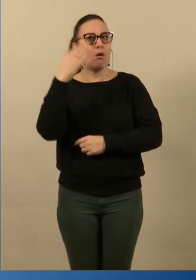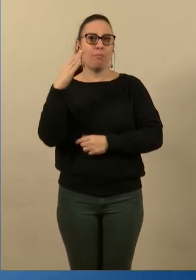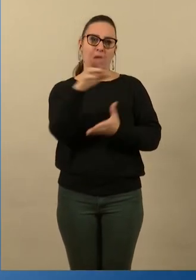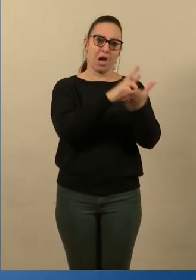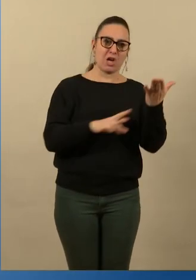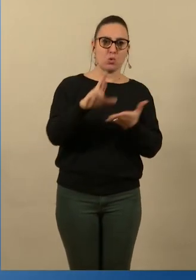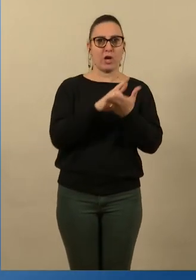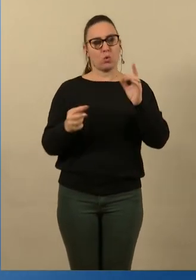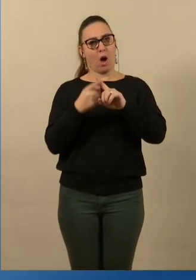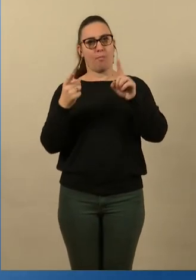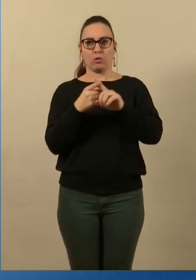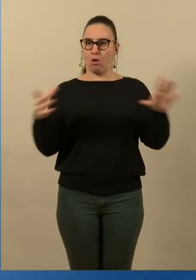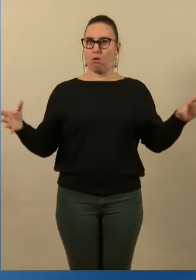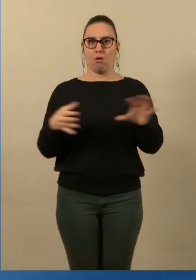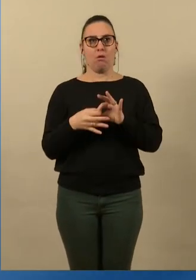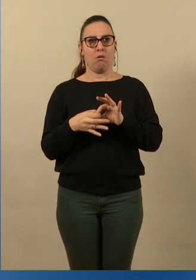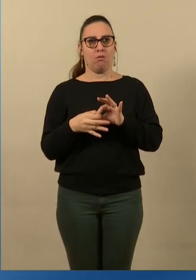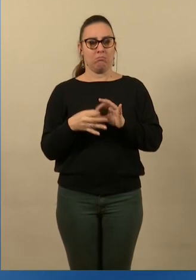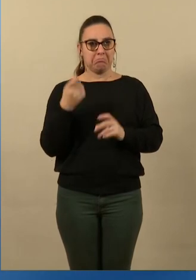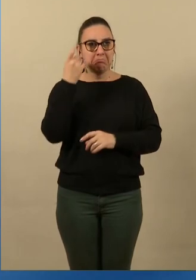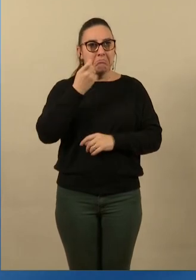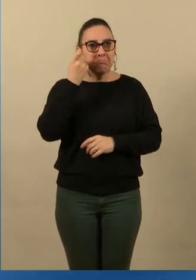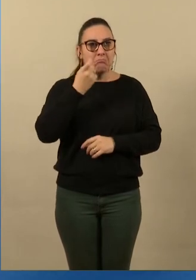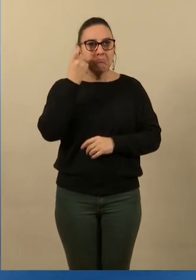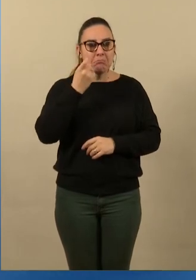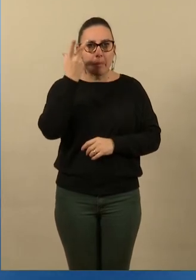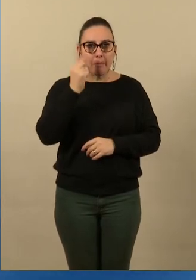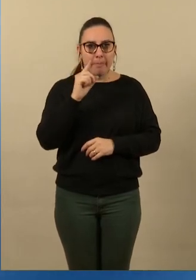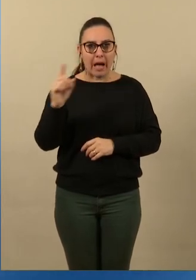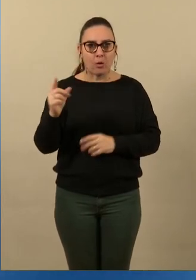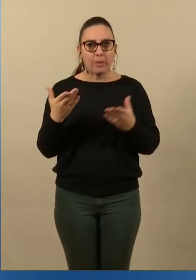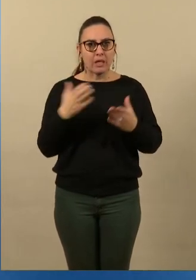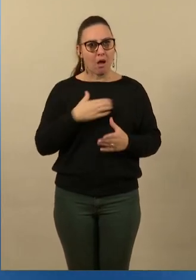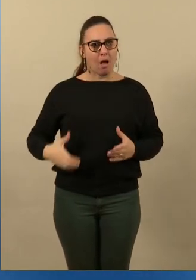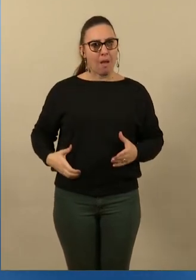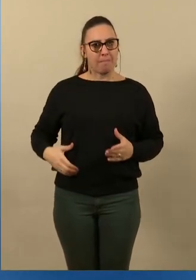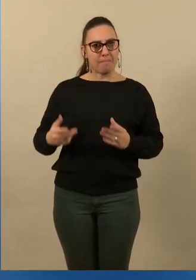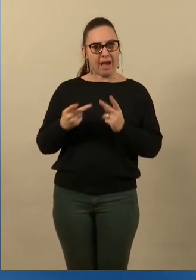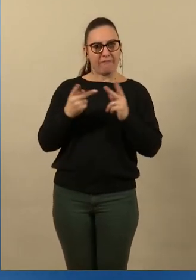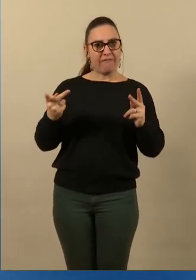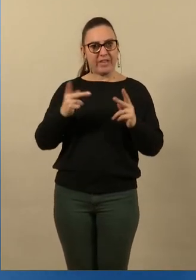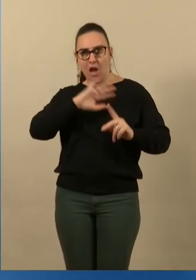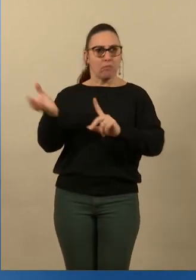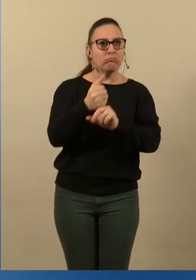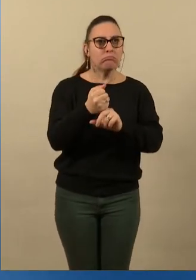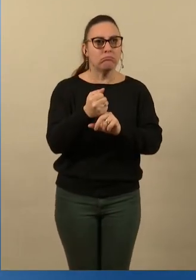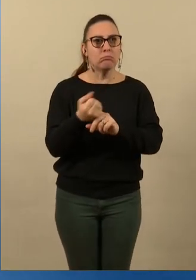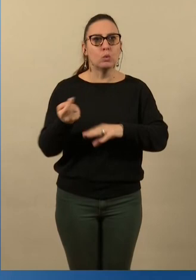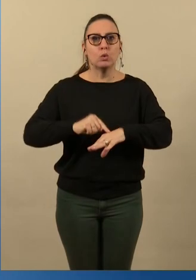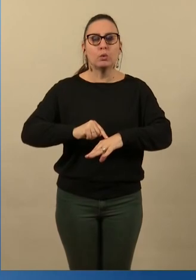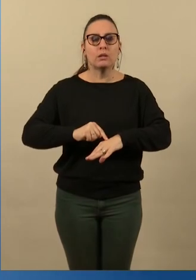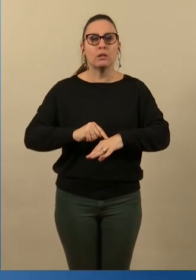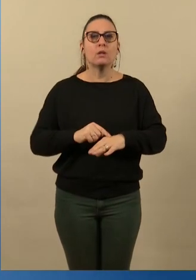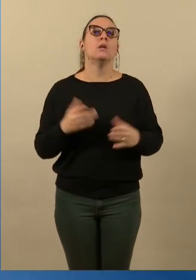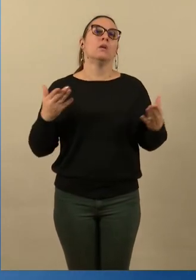très importantes et je je n'ai pas compris que que le maire de la ville n''est pas saisi cette occasion immédiatement à la fois